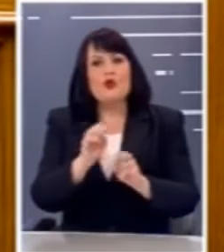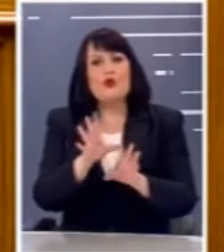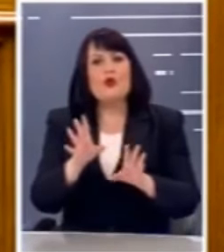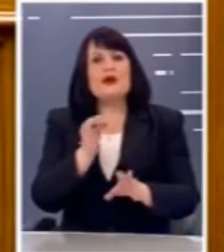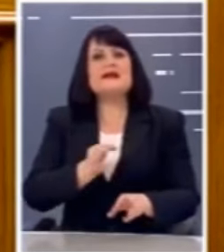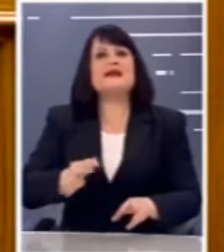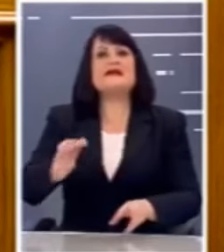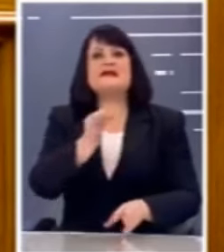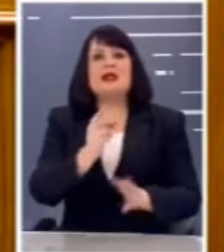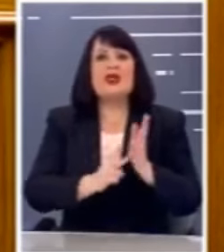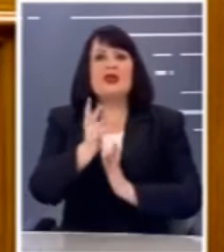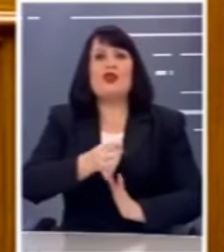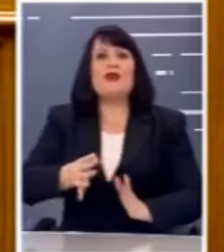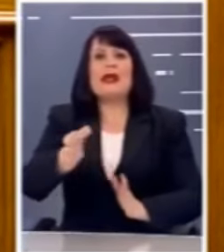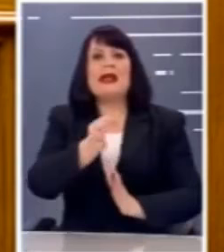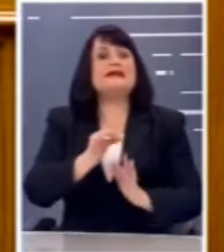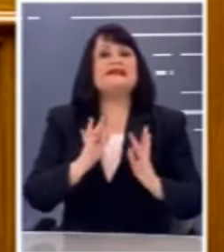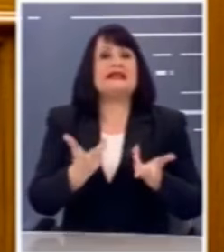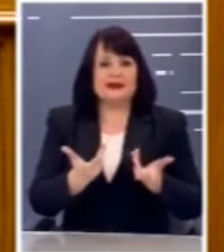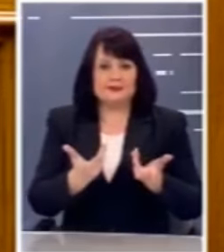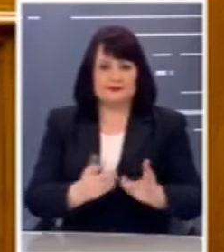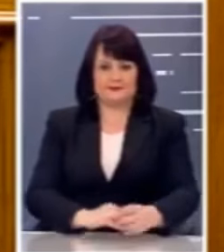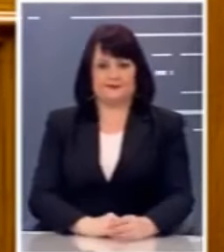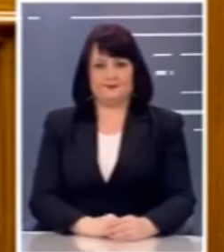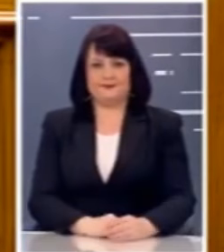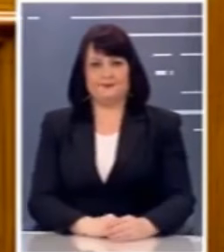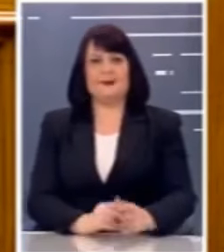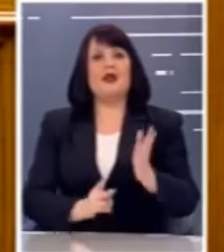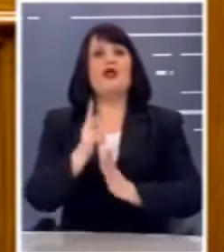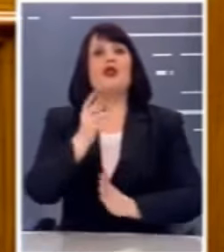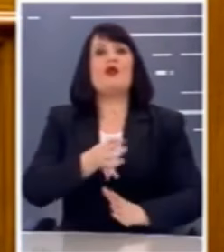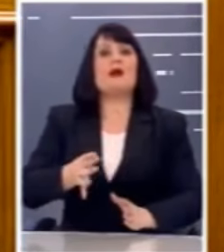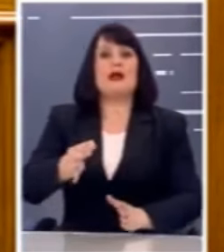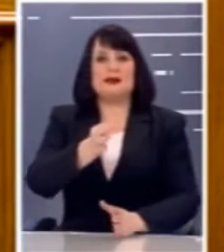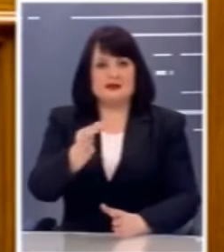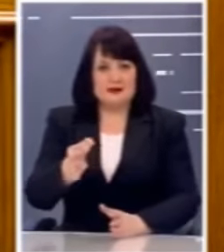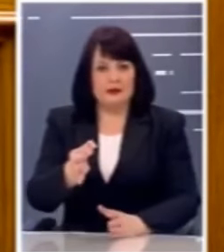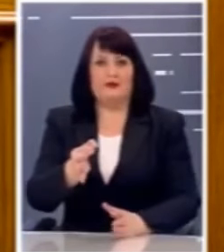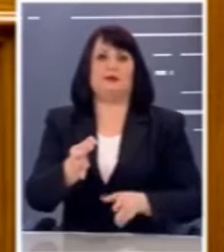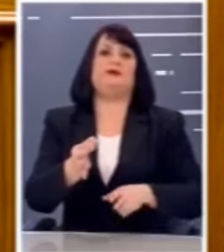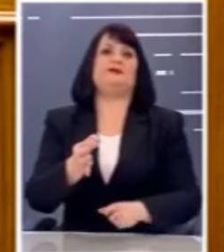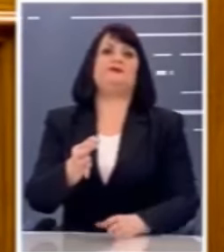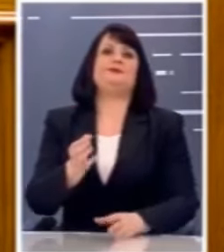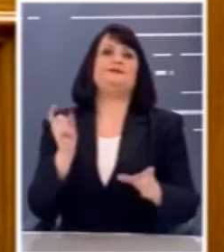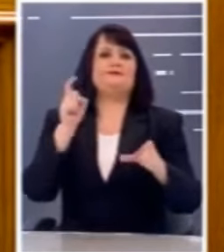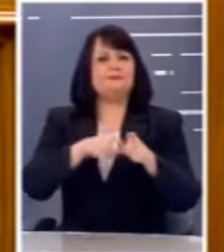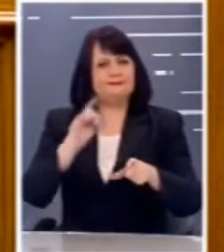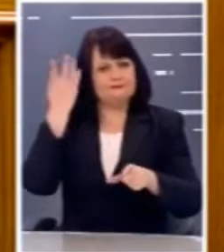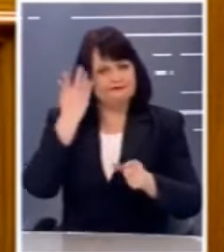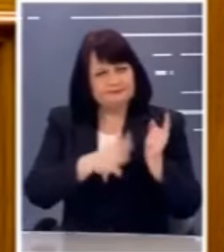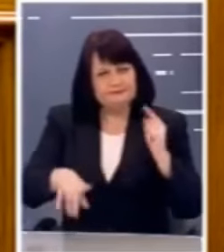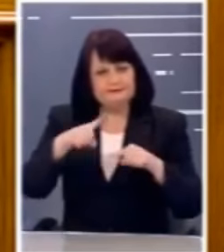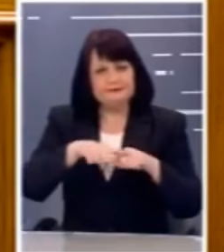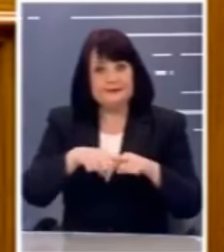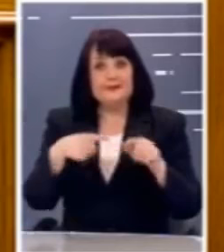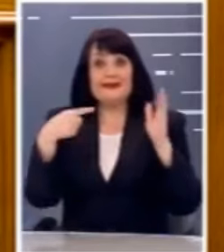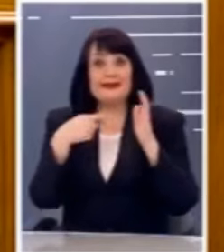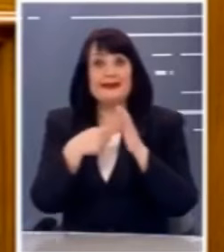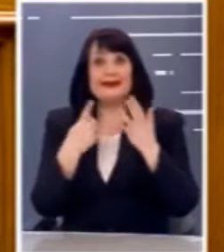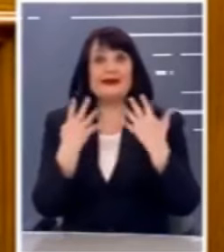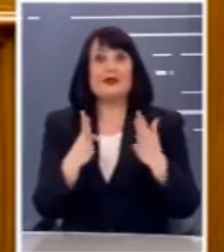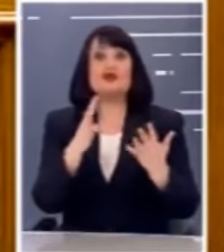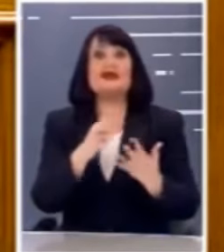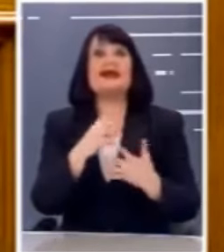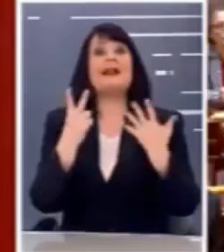των νησιών και των νησιωτών. Τα Δωδεκάνησα, παρόλο που ενσωματώθηκαν στο ελληνικό κράτος μόλις το